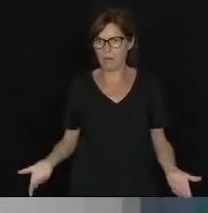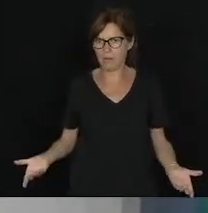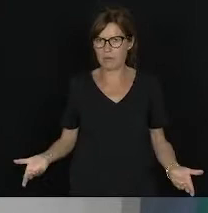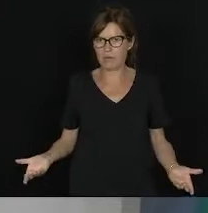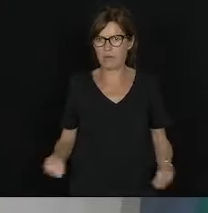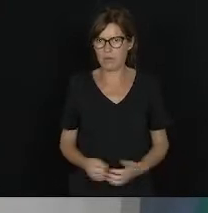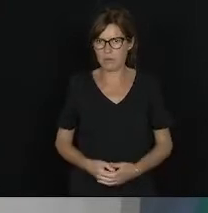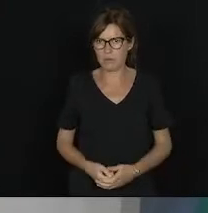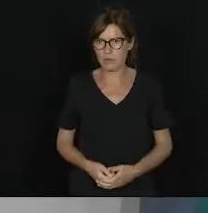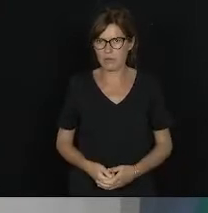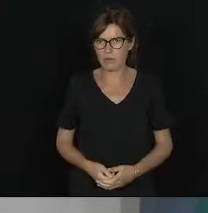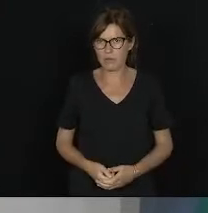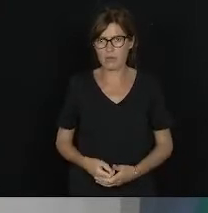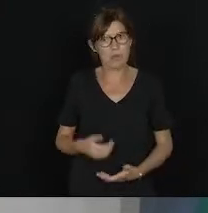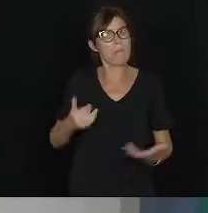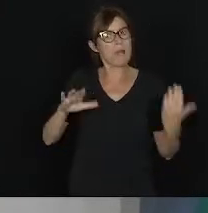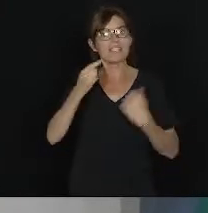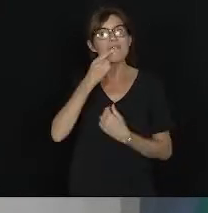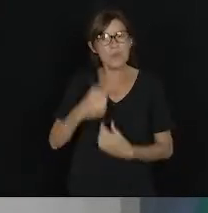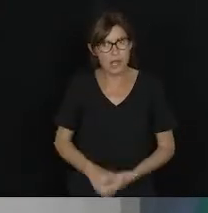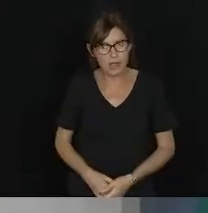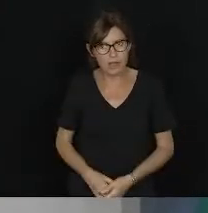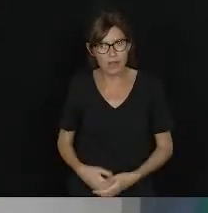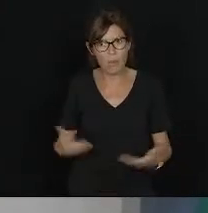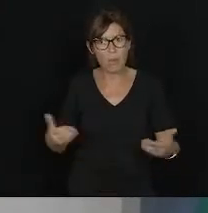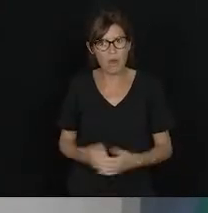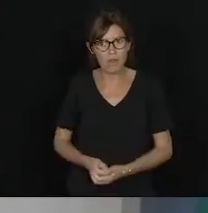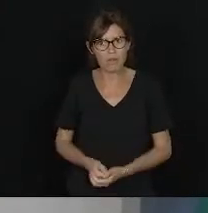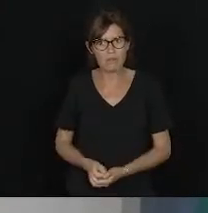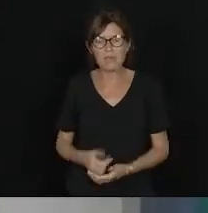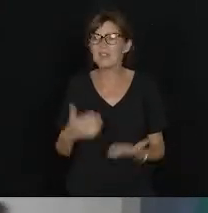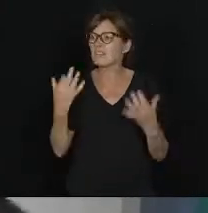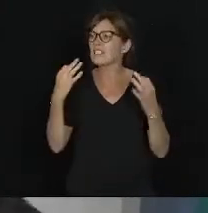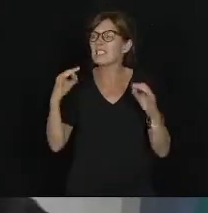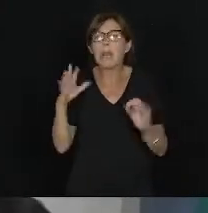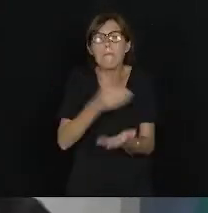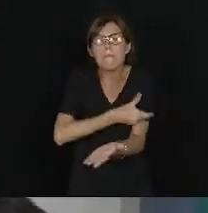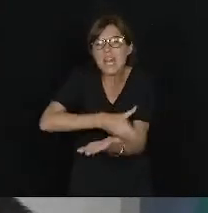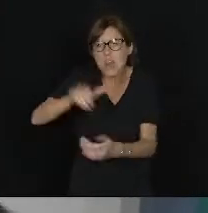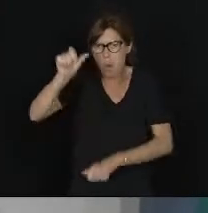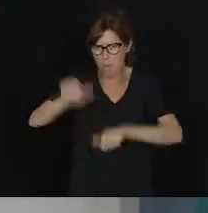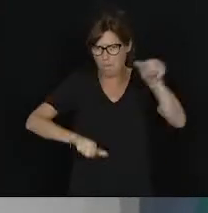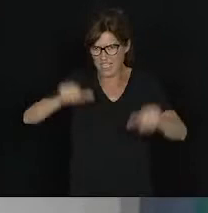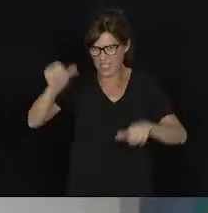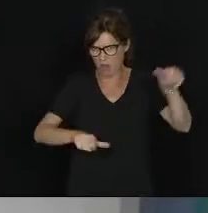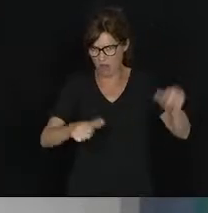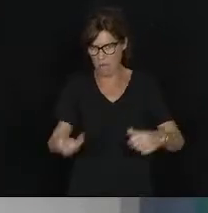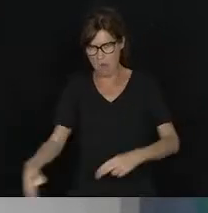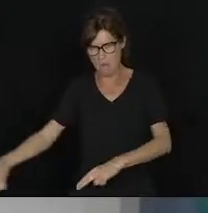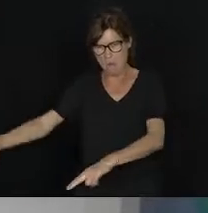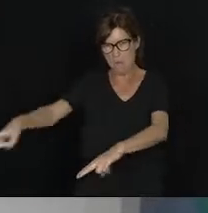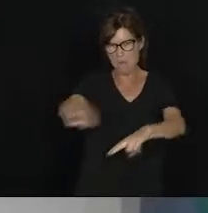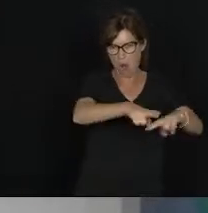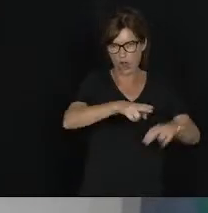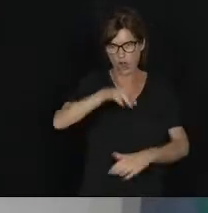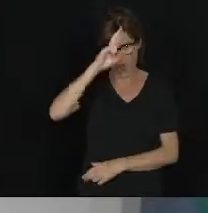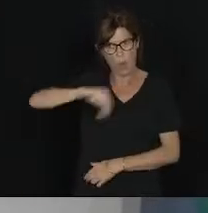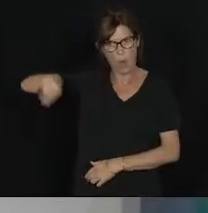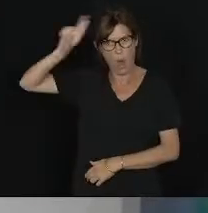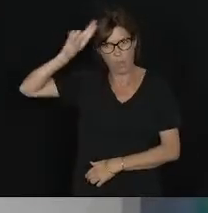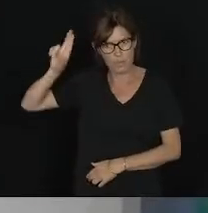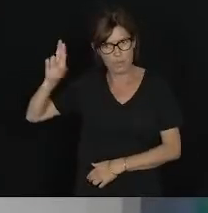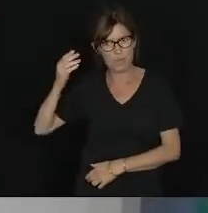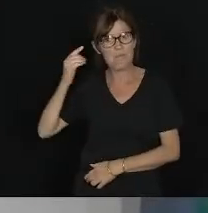finissent par impliquer la mort de plusieurs dizaines de millions de personnes en Europe, mais pour mettre en place une Europe qui